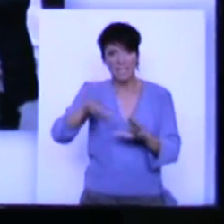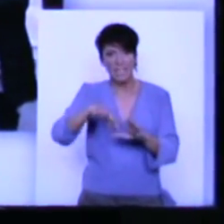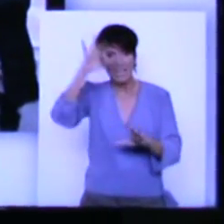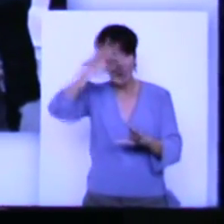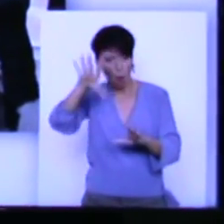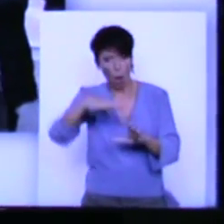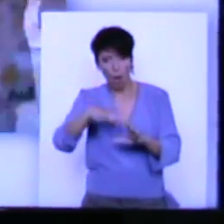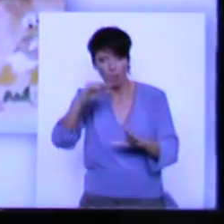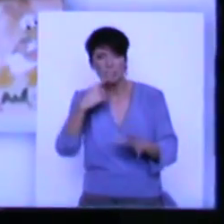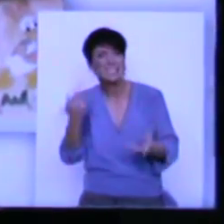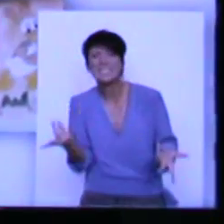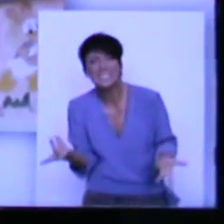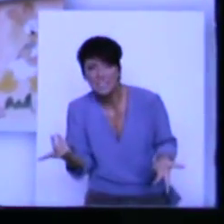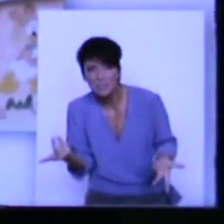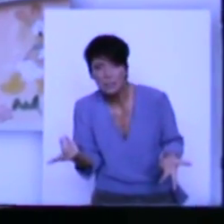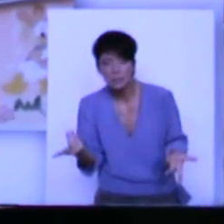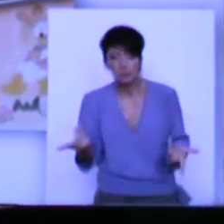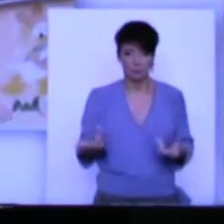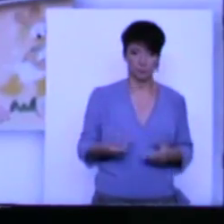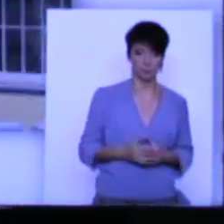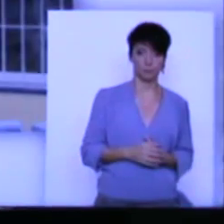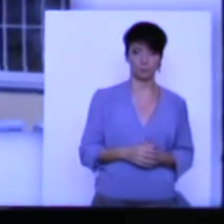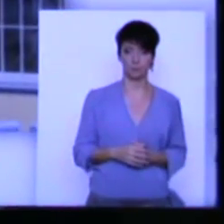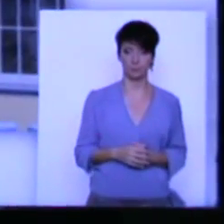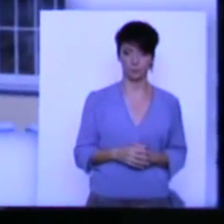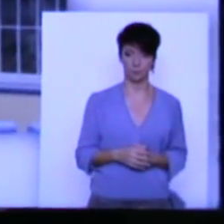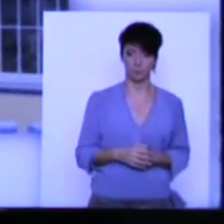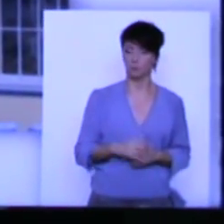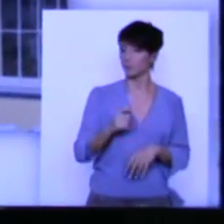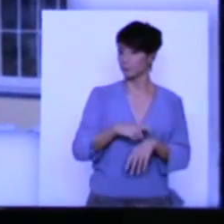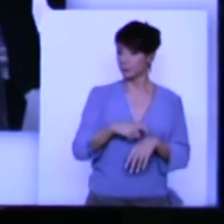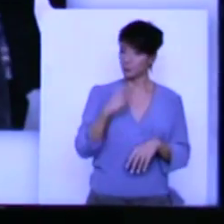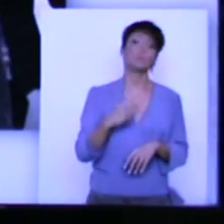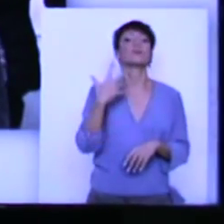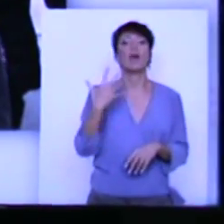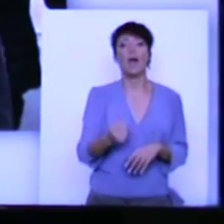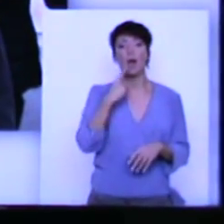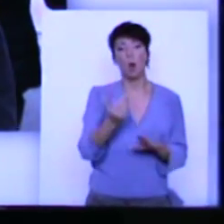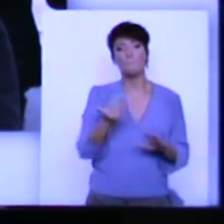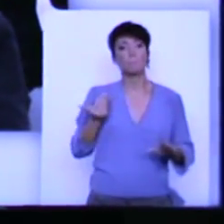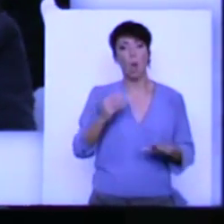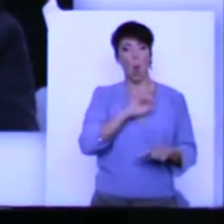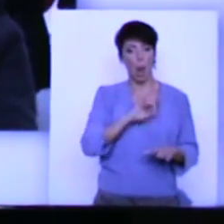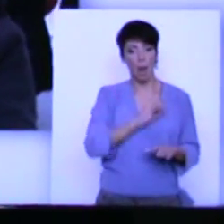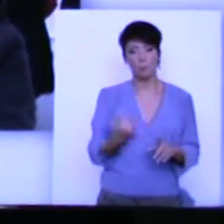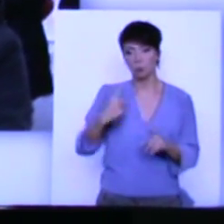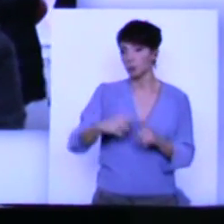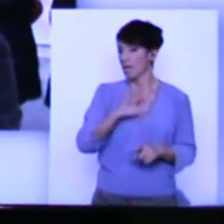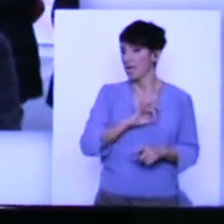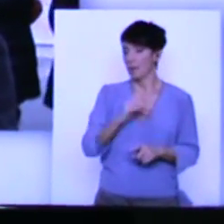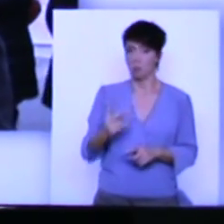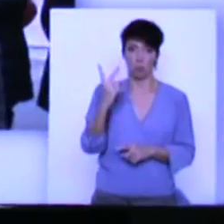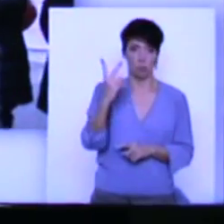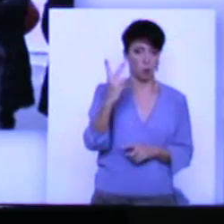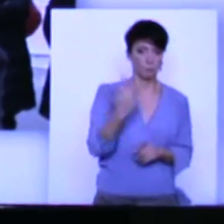στον τζόγο, ποιο θα πληρωθεί. Κοιτάζεται ένα παιδάκι. Δύο. Δύο παιδάκια. Δύο, είναι και στα προνήθεια τώρα. Εκτός